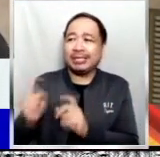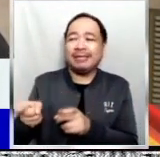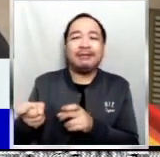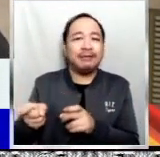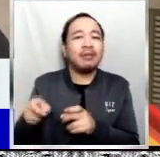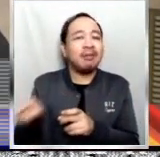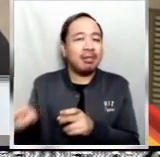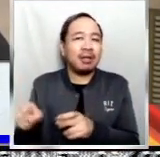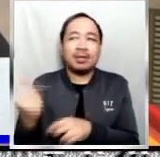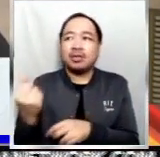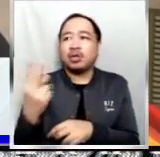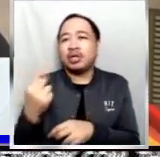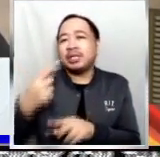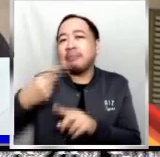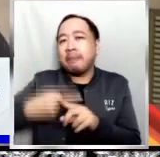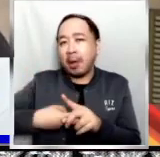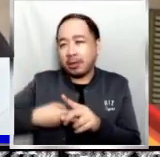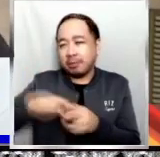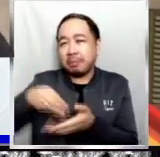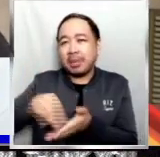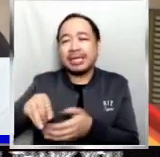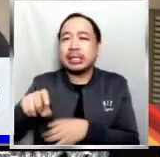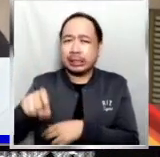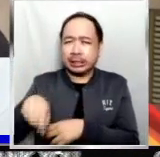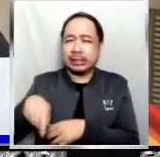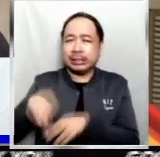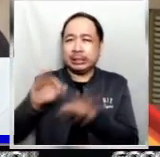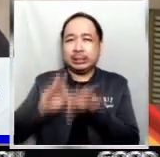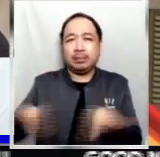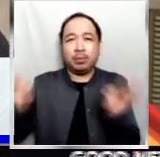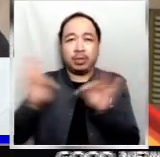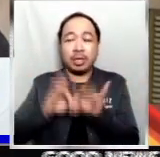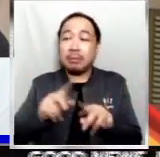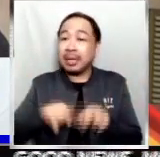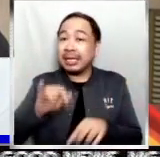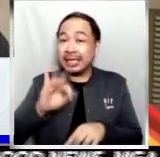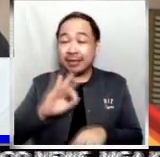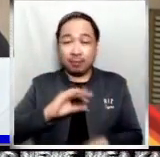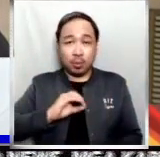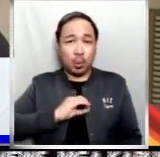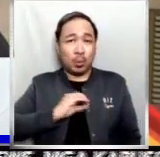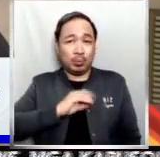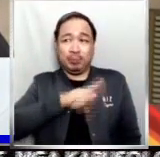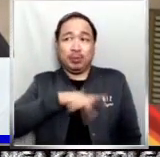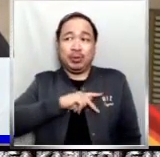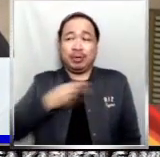is necessary, but coming from our self lang, when we're bleeding and sick,